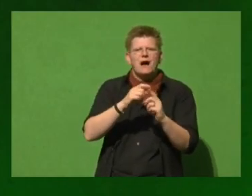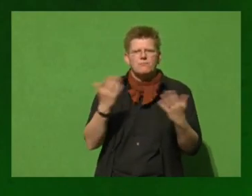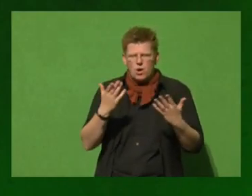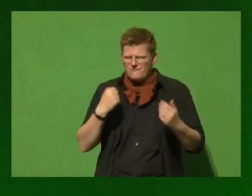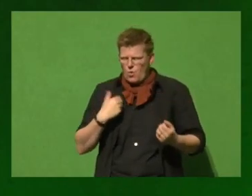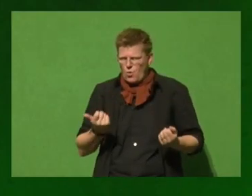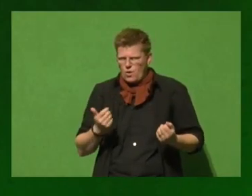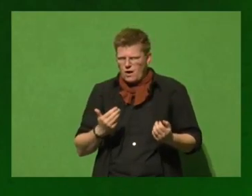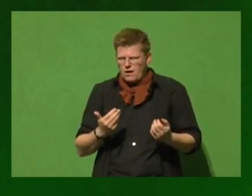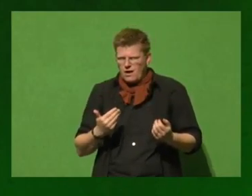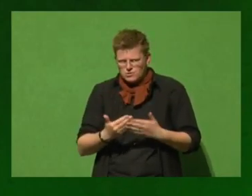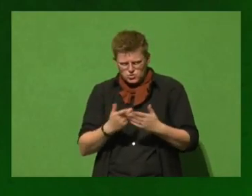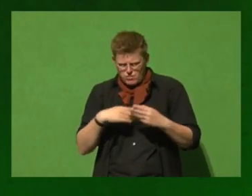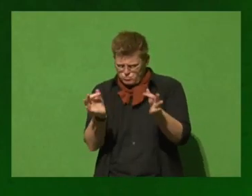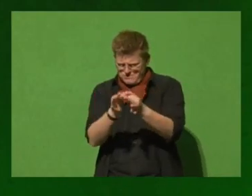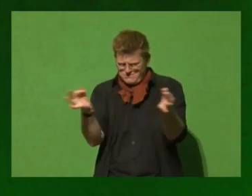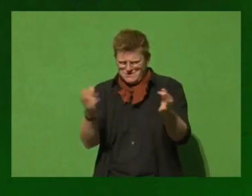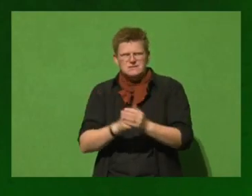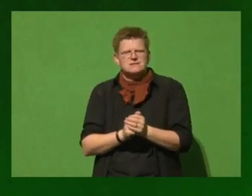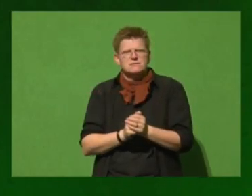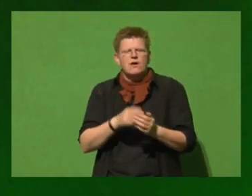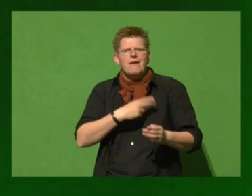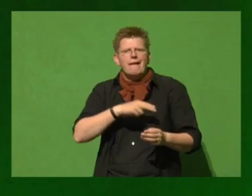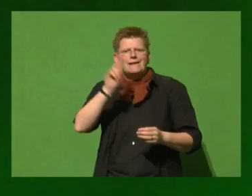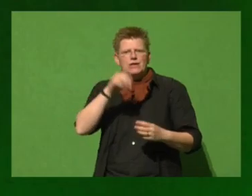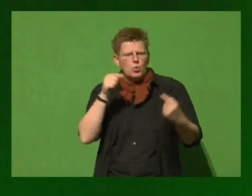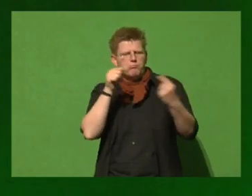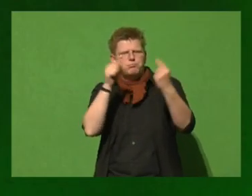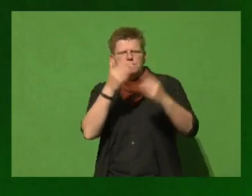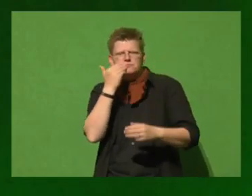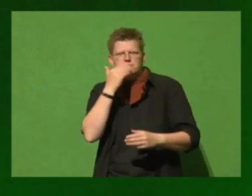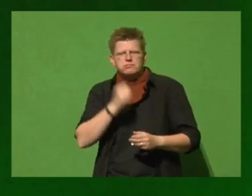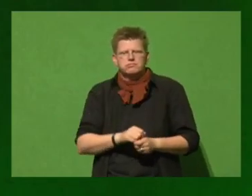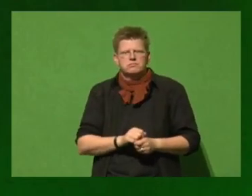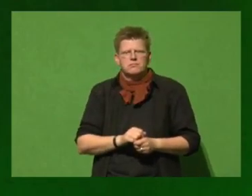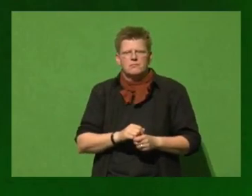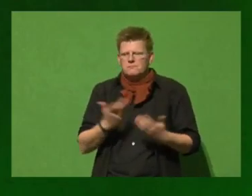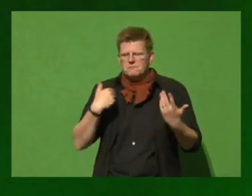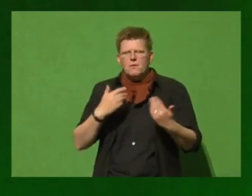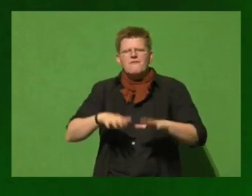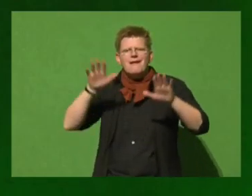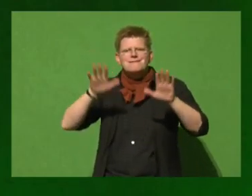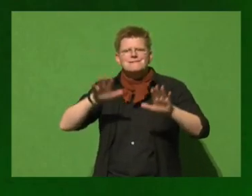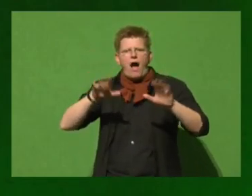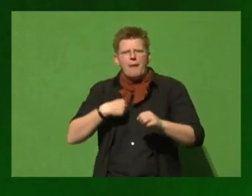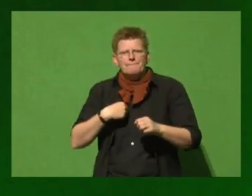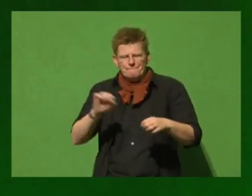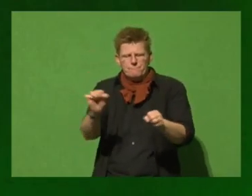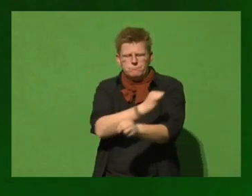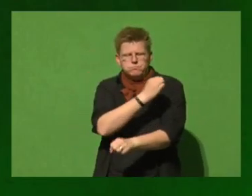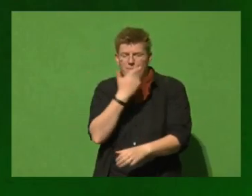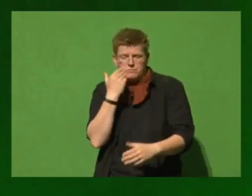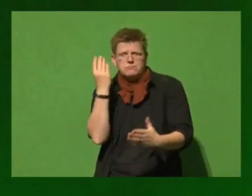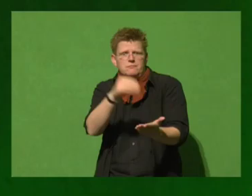zum Beispiel in diesem Satz? Wo ist die Religionsfeindlichkeit? Wo ist der Antiziganismus? Fangen wir jetzt ehrlich an aufzulisten, wen wir